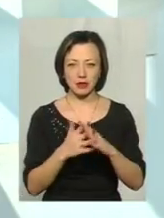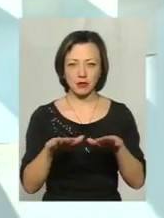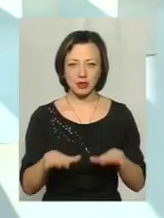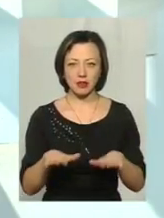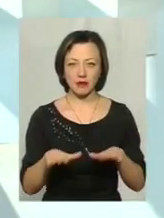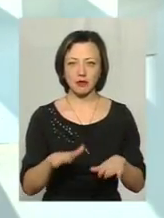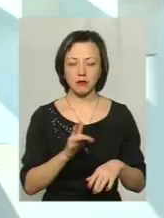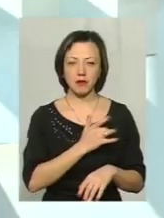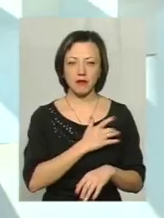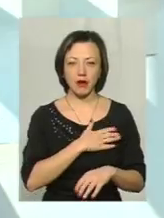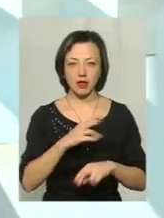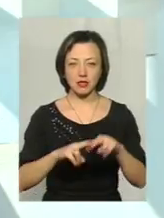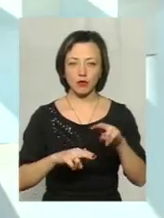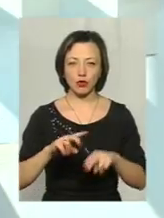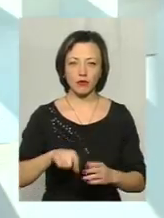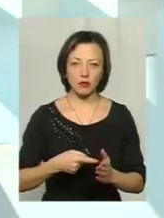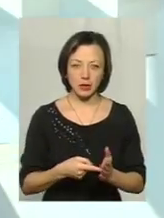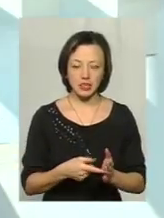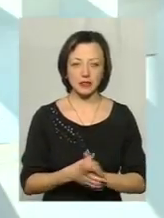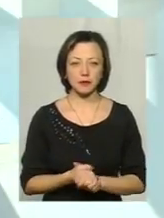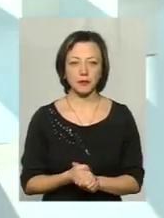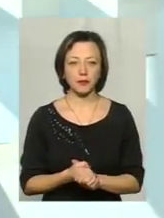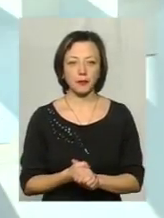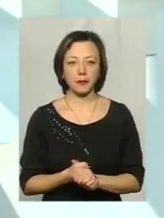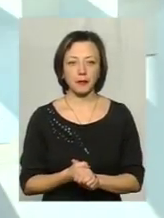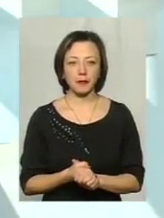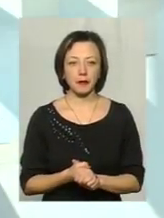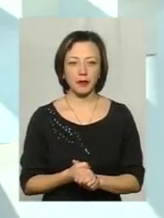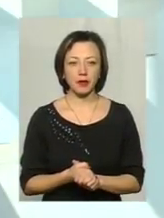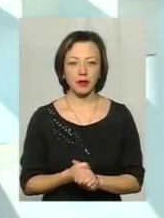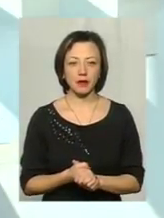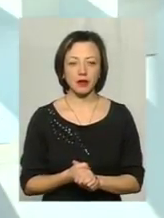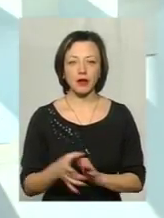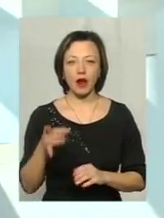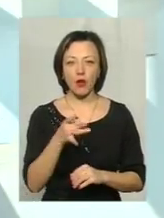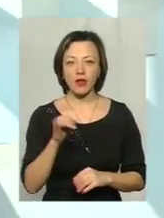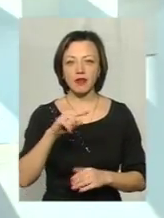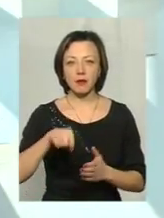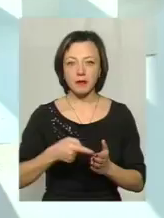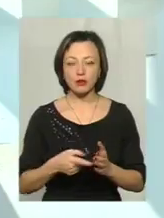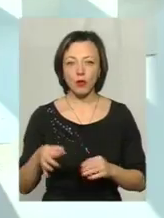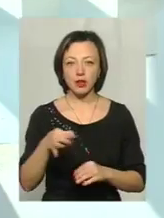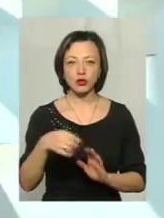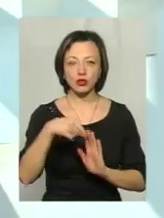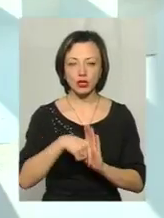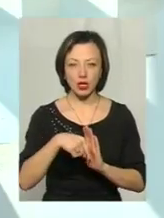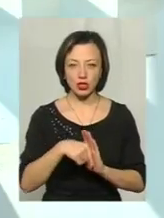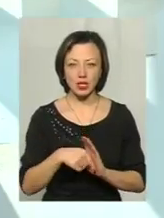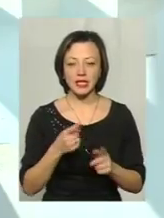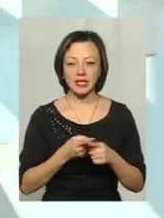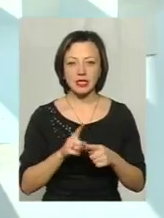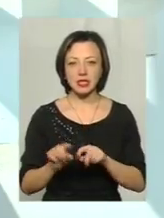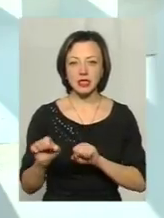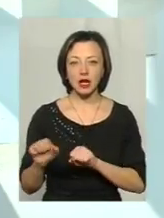місцевості, в приватній забудові міст, районів і міст обласного значення. Значить, ці